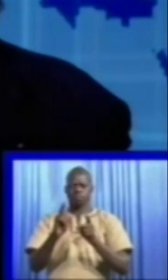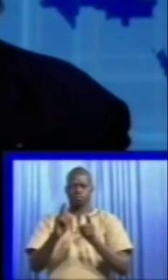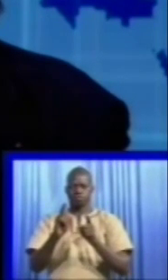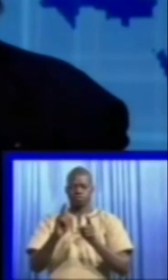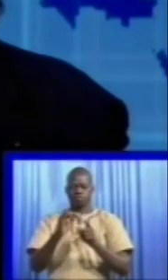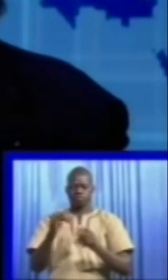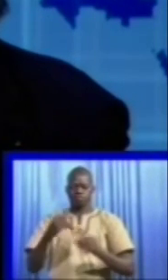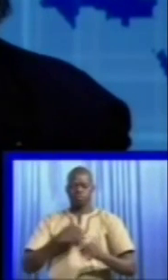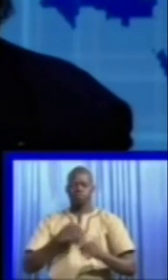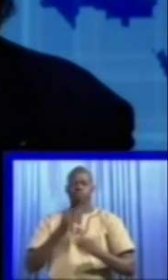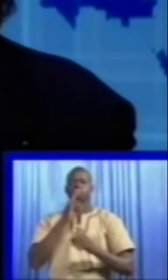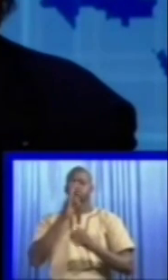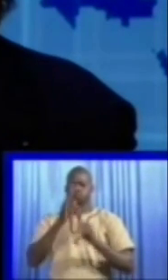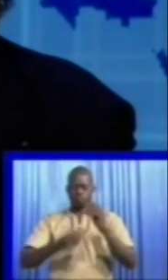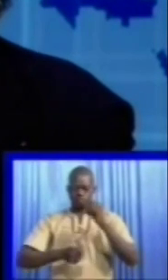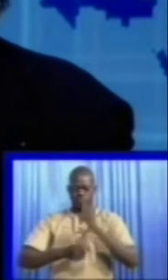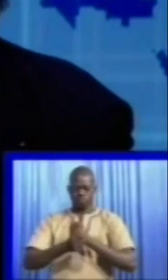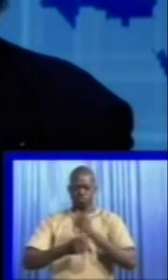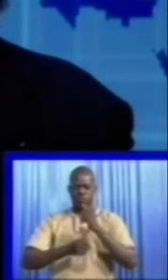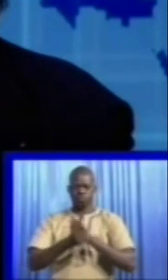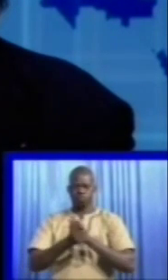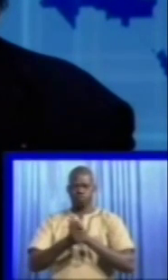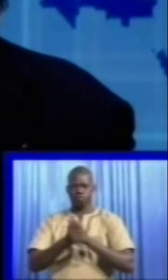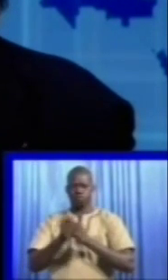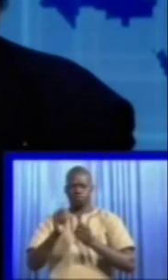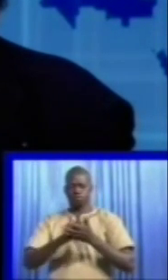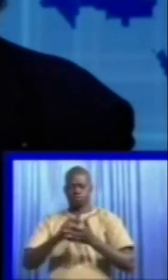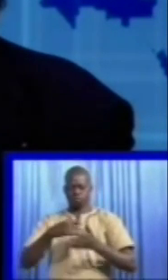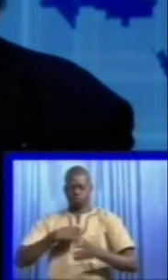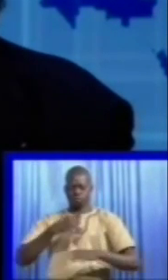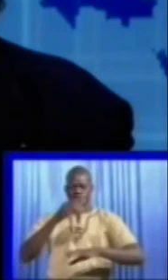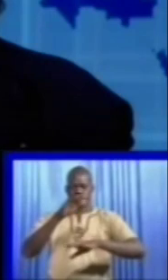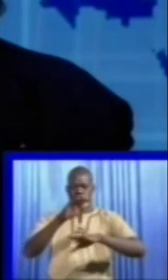y a un véritable danger. C'est ce que j'appelle